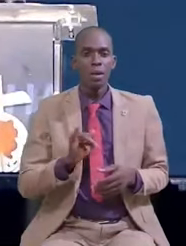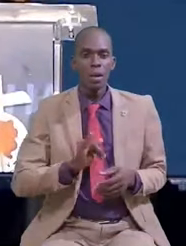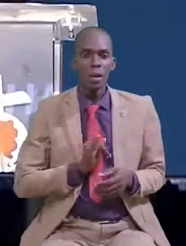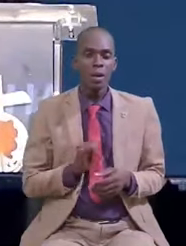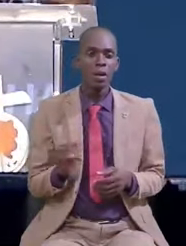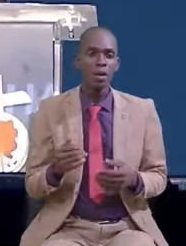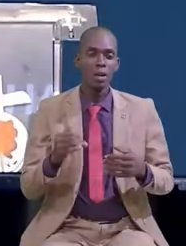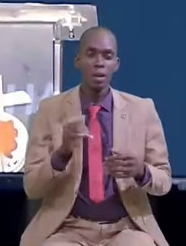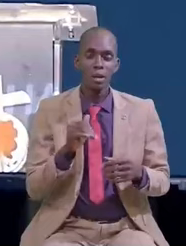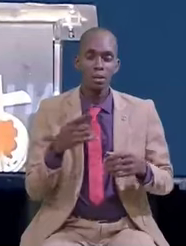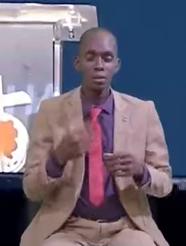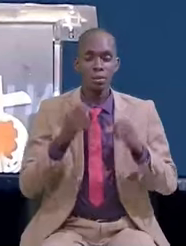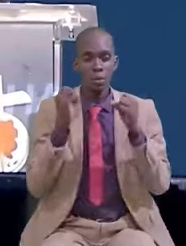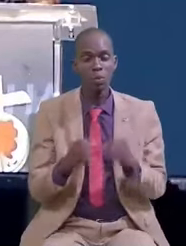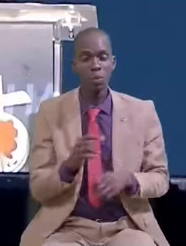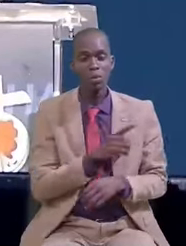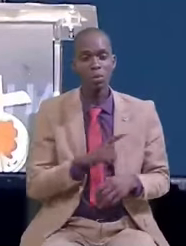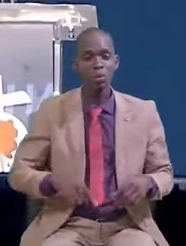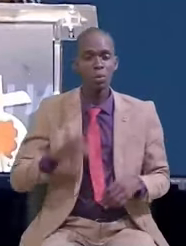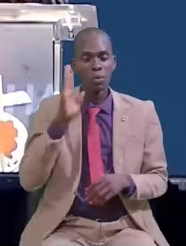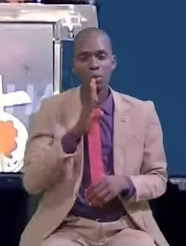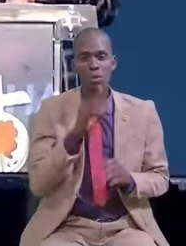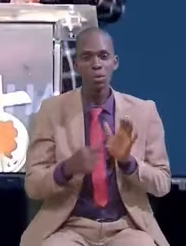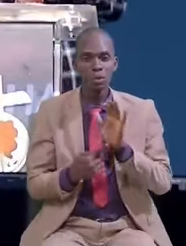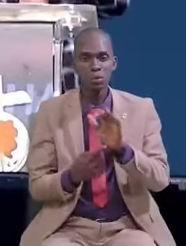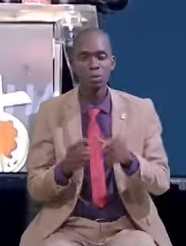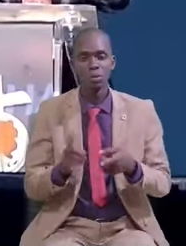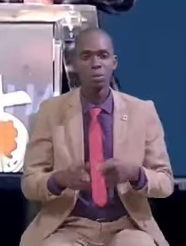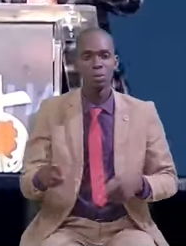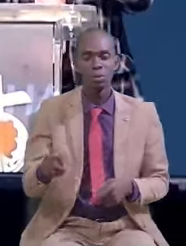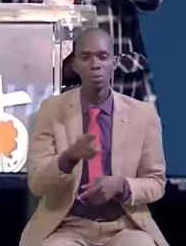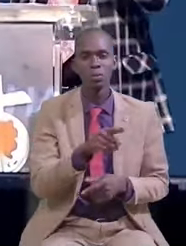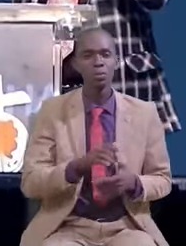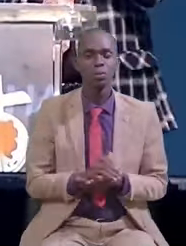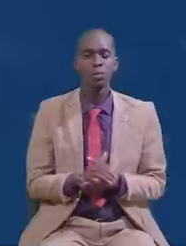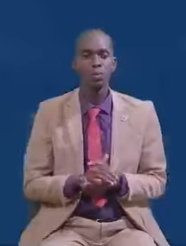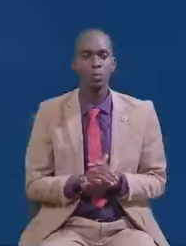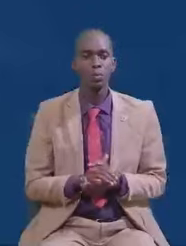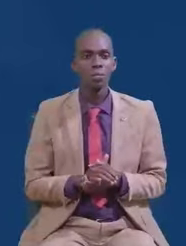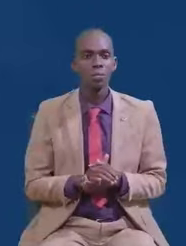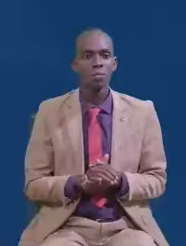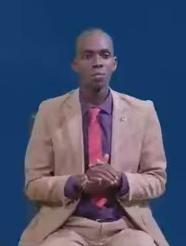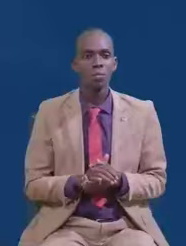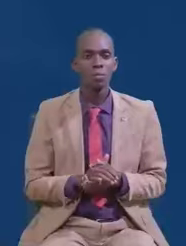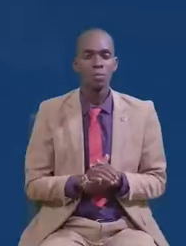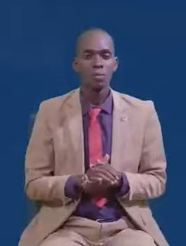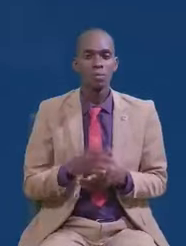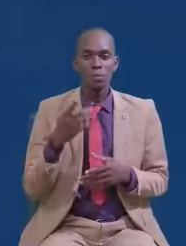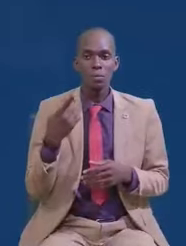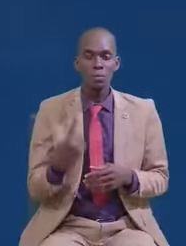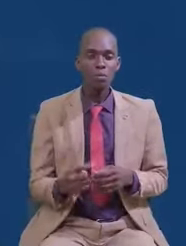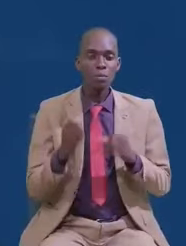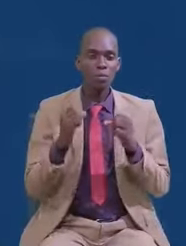Le bras et la puissance du Seigneur vous seront révélés. Et le Seigneur vous donnera le